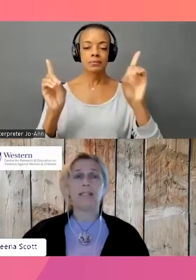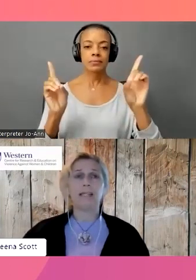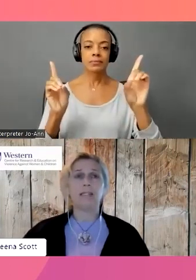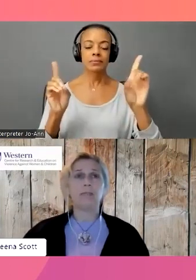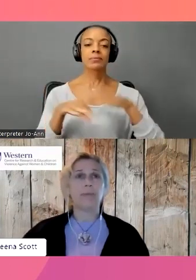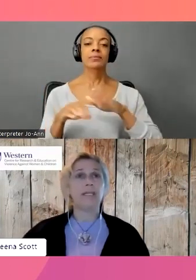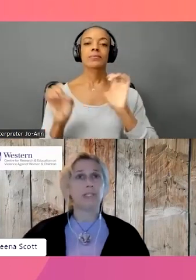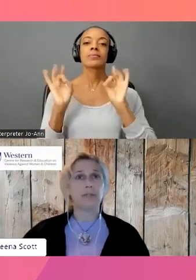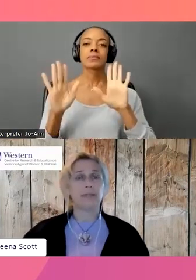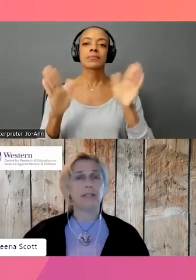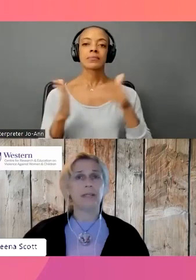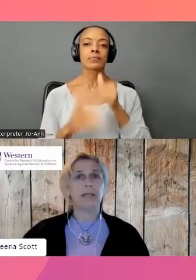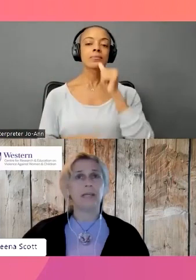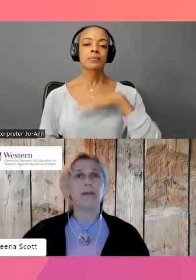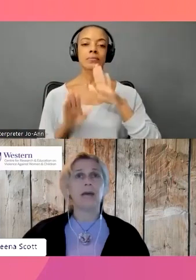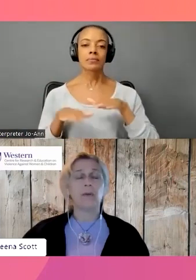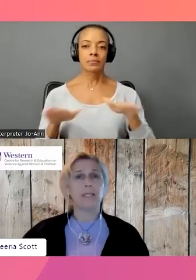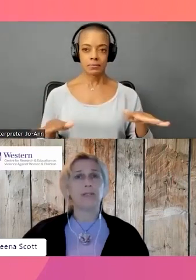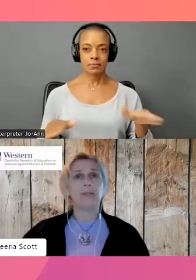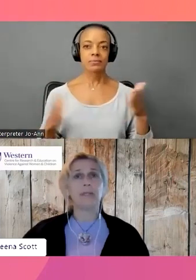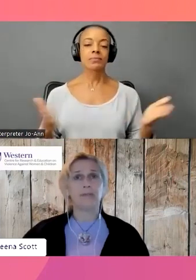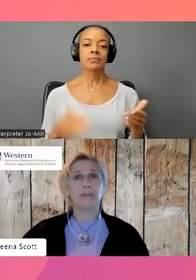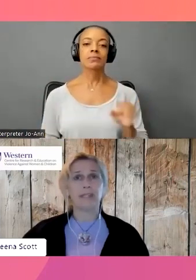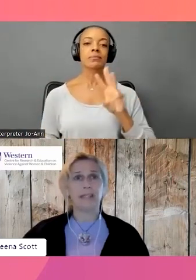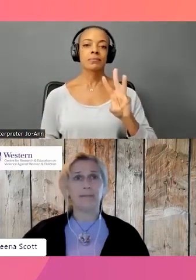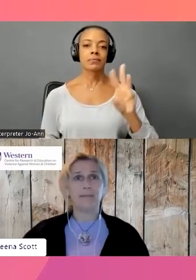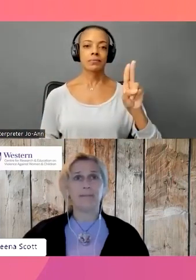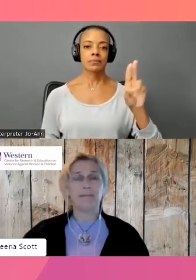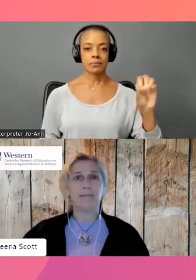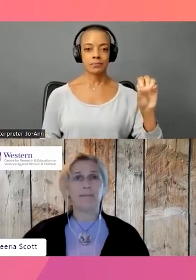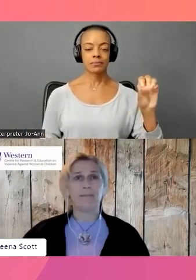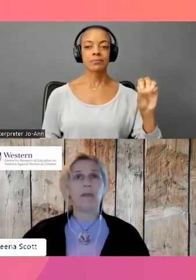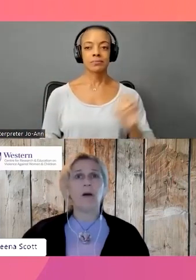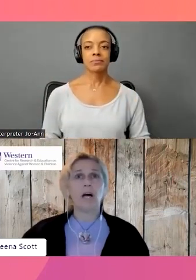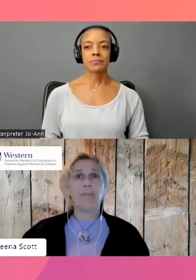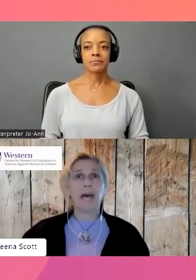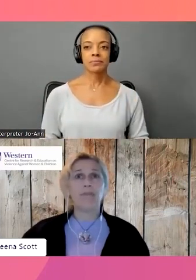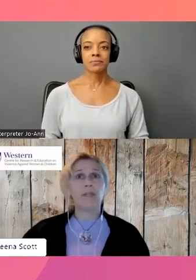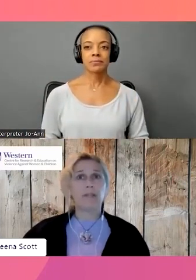et d'éducation sur la violence envers les femmes et les enfants à l'Université Western.